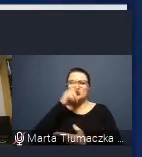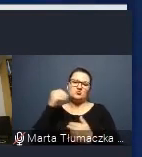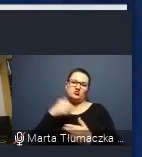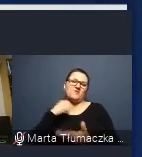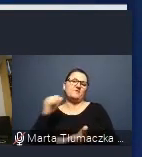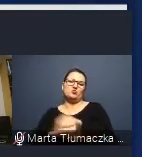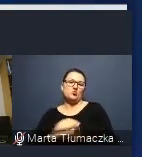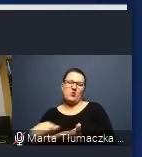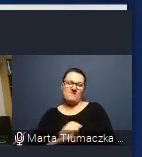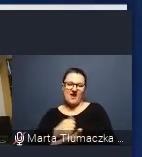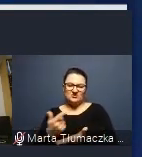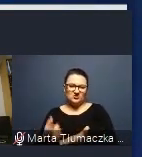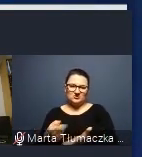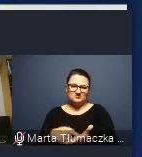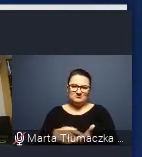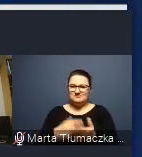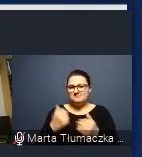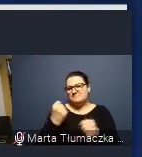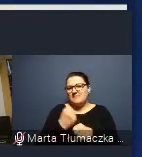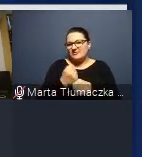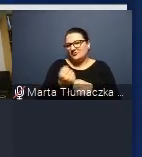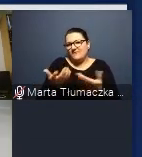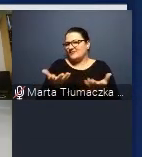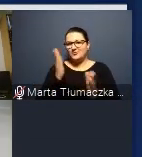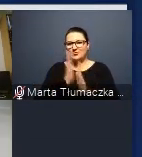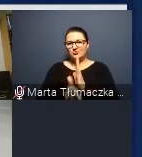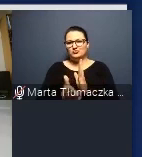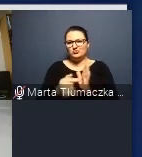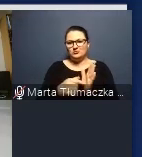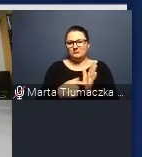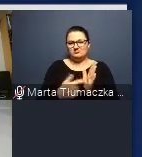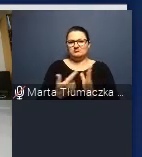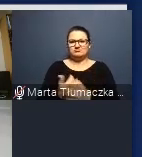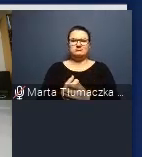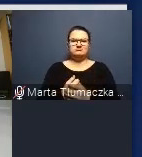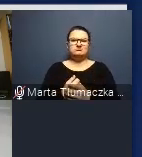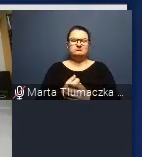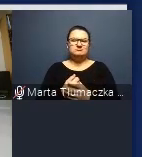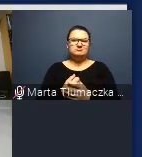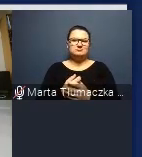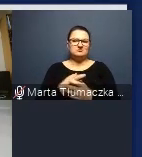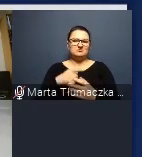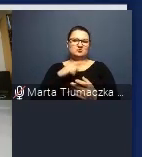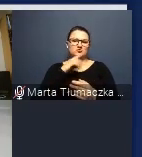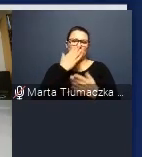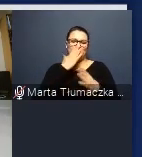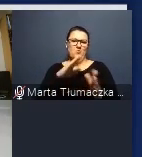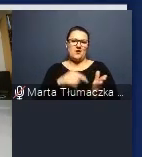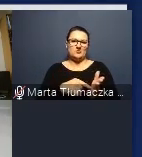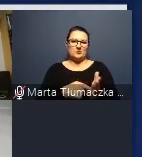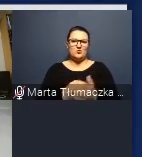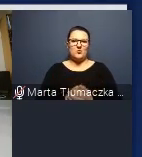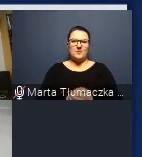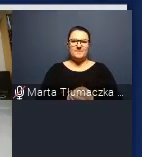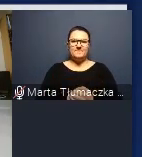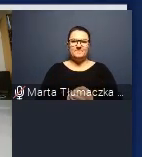nie. Pracować po prostu na tym, co tutaj się pokazuje. No i